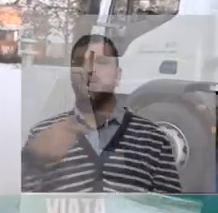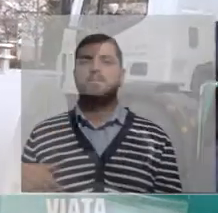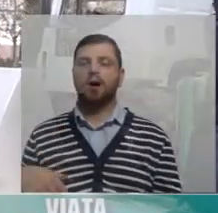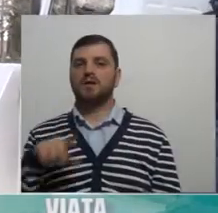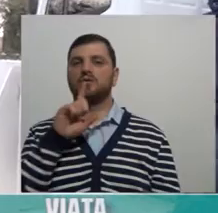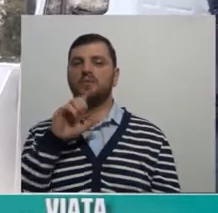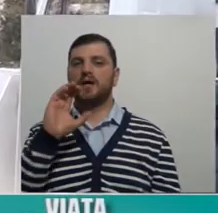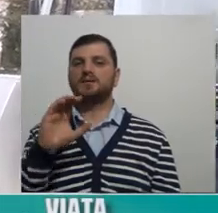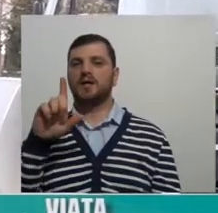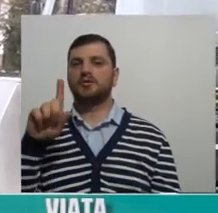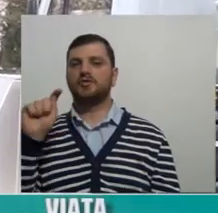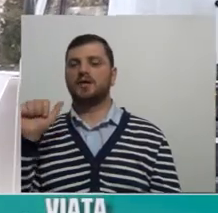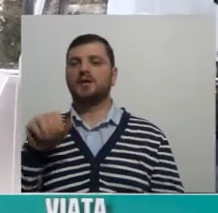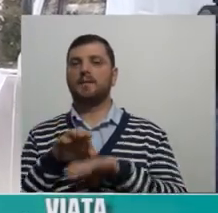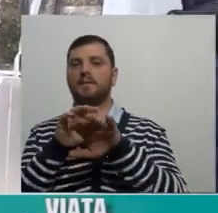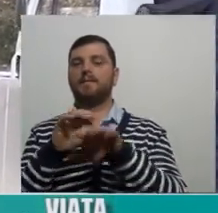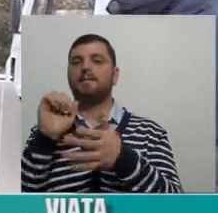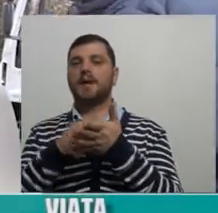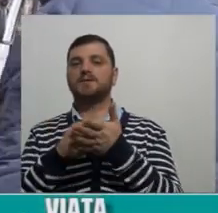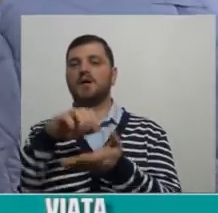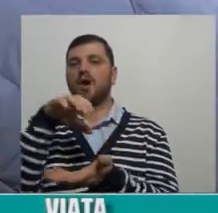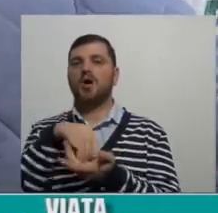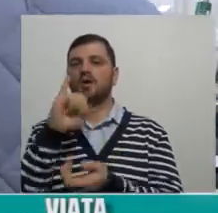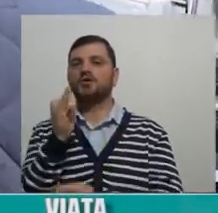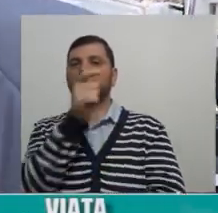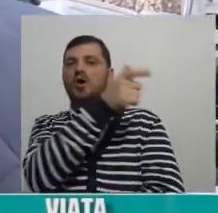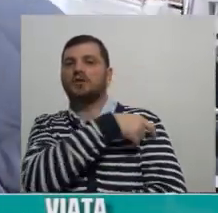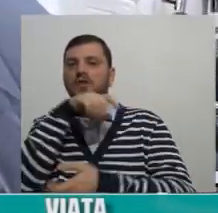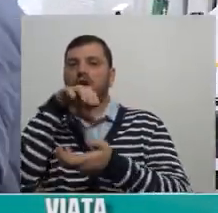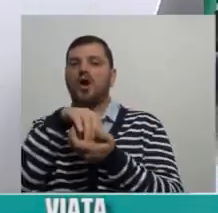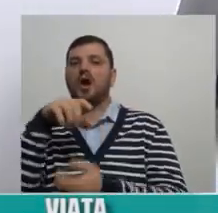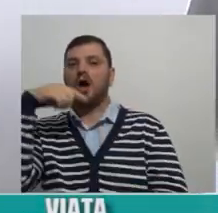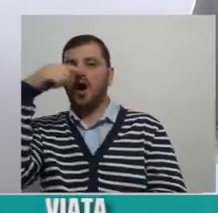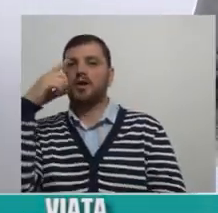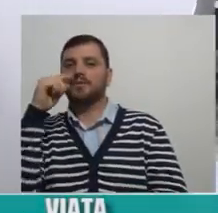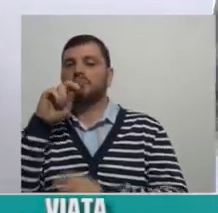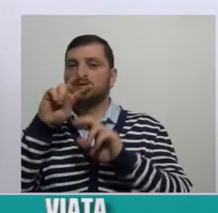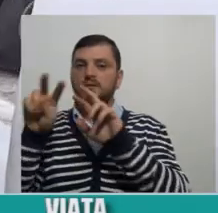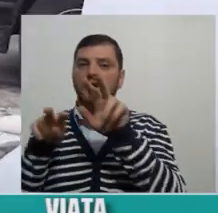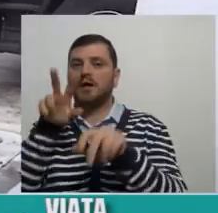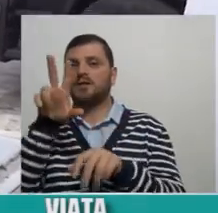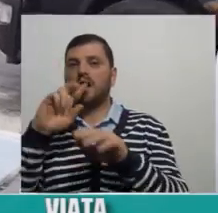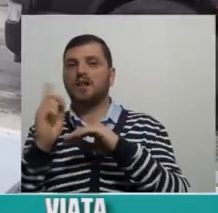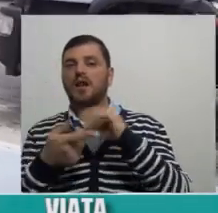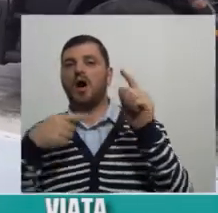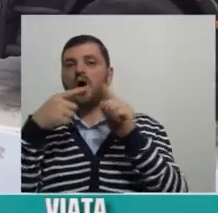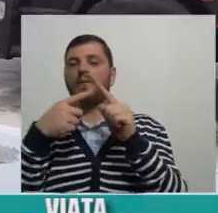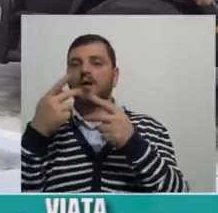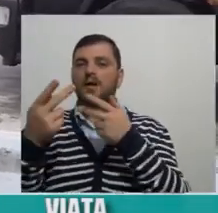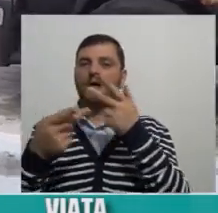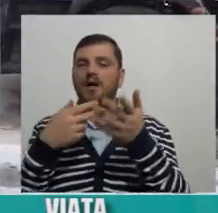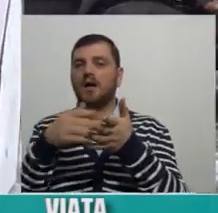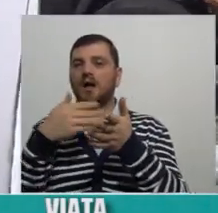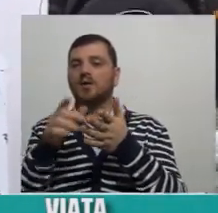Primarul Cristian Genta, însoțit de reprezentanții ai presei locale și ai Consiliului Local Pitești, a inspectat trei dintre obiectivele